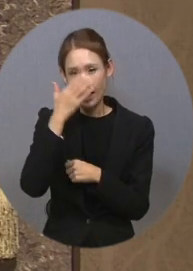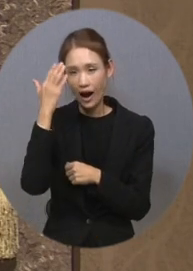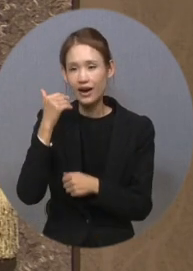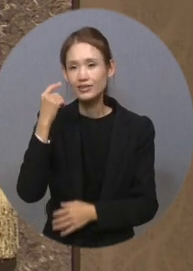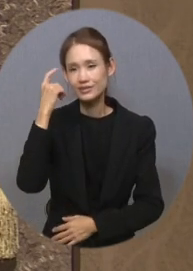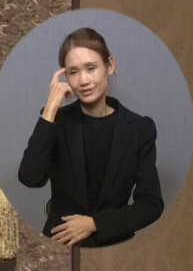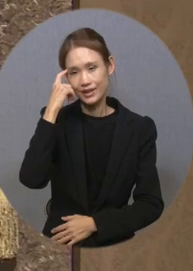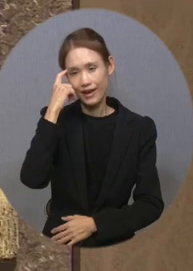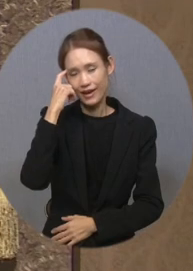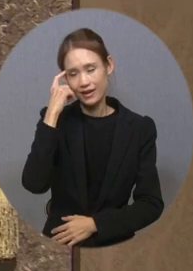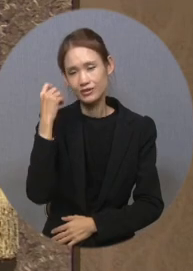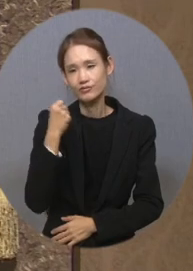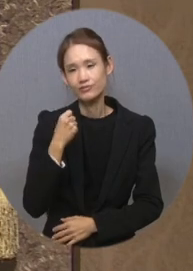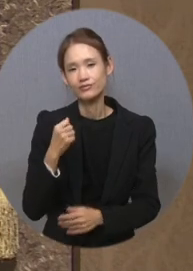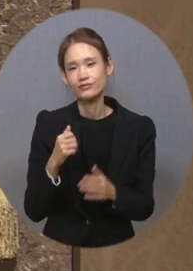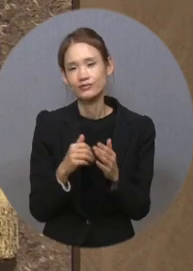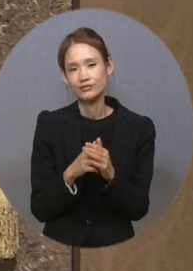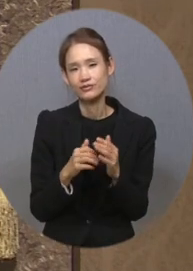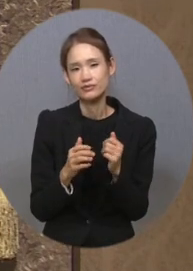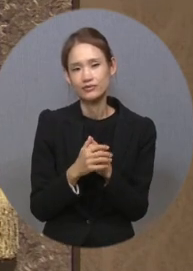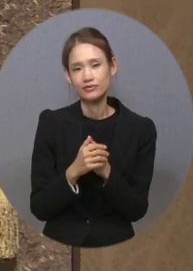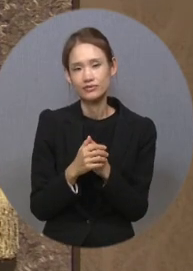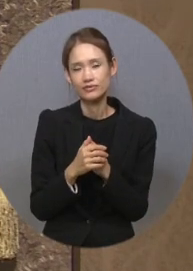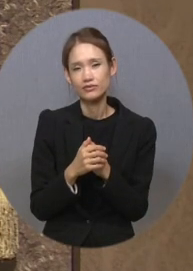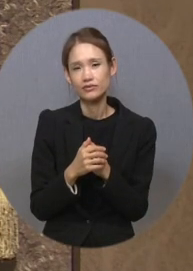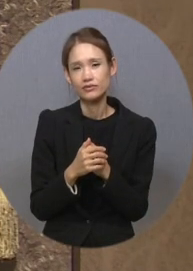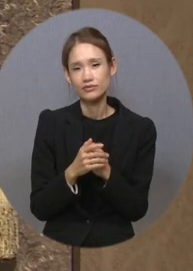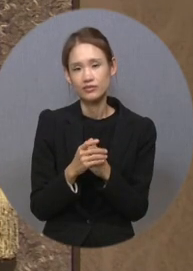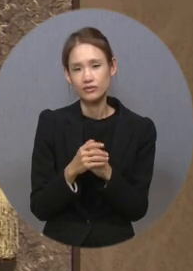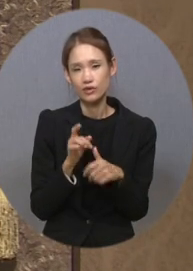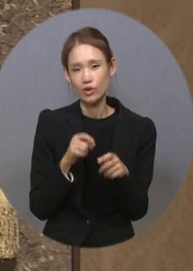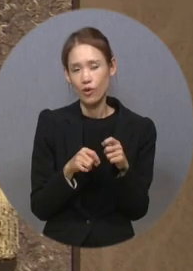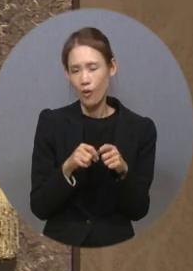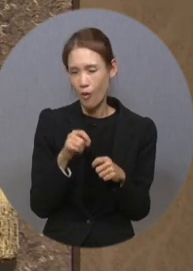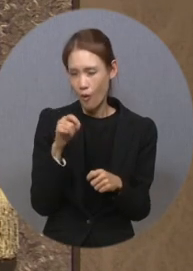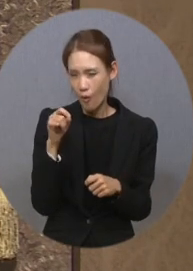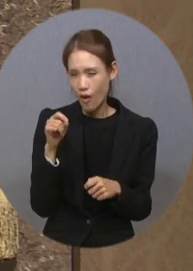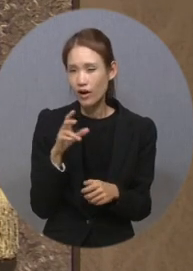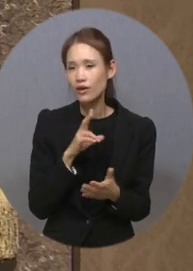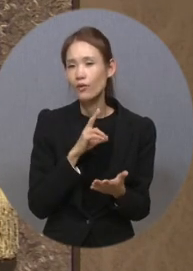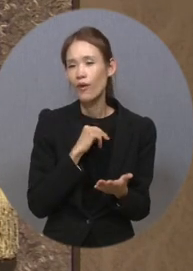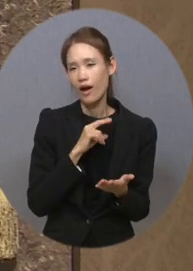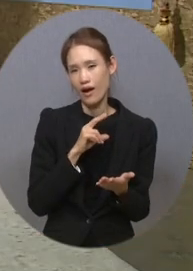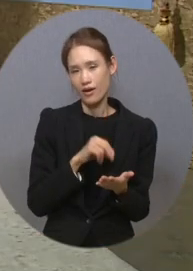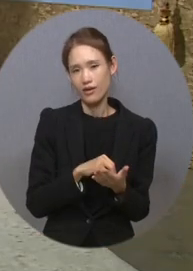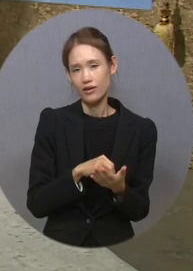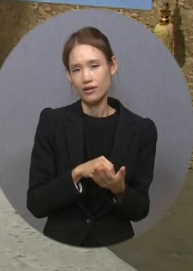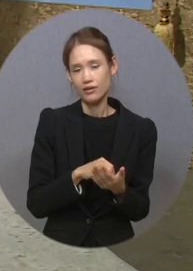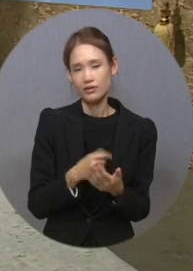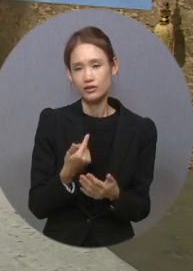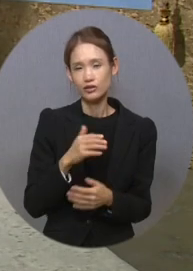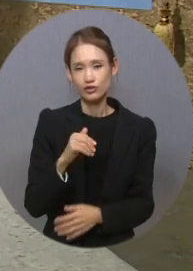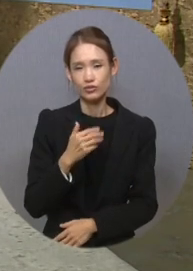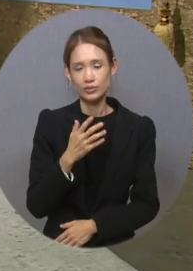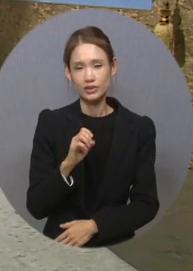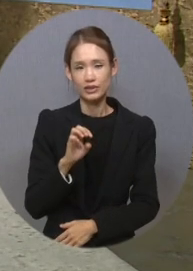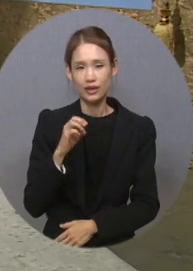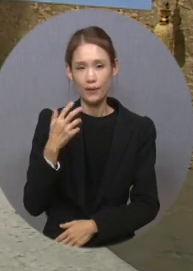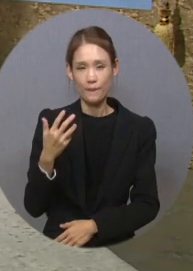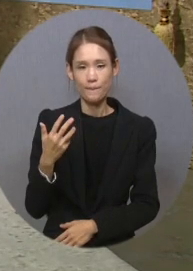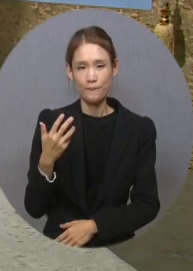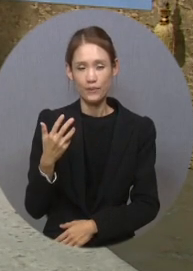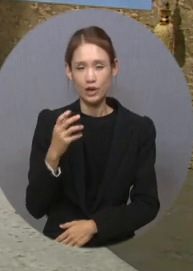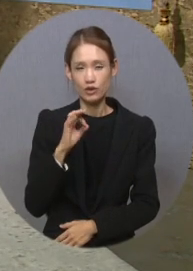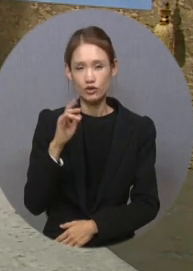다행스럽게 또 생각합니다. 네. 또 이제 우리 여수에 아주 오래 묵은 과제가 있어요. 어떤 것이? 1948년도에